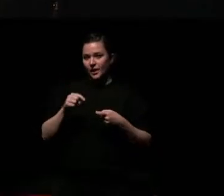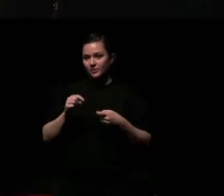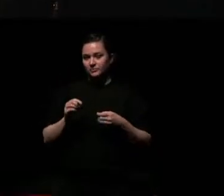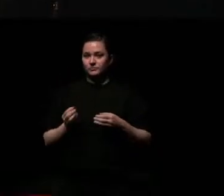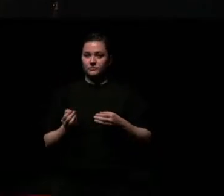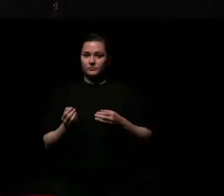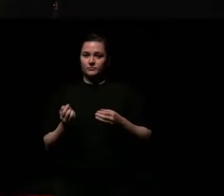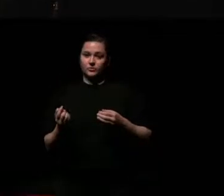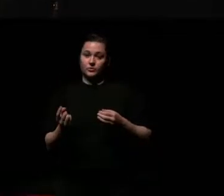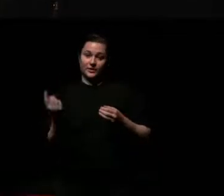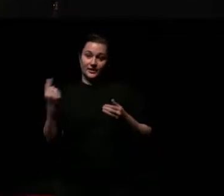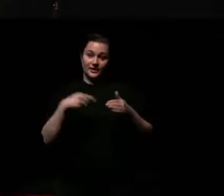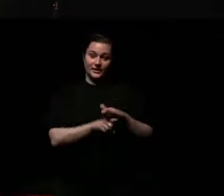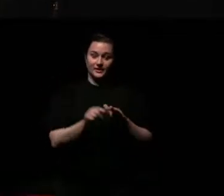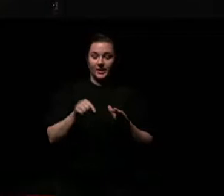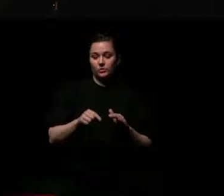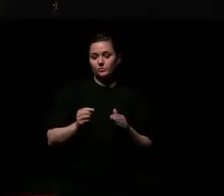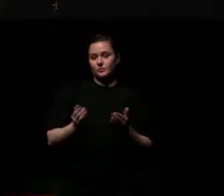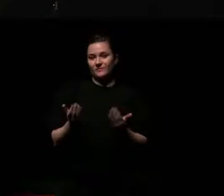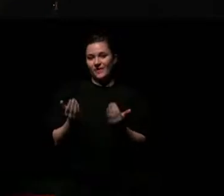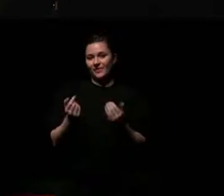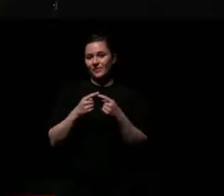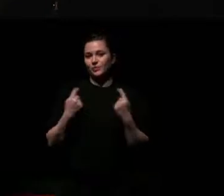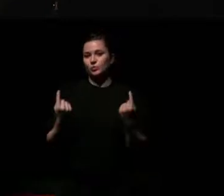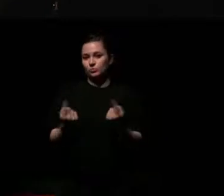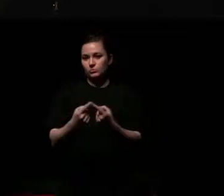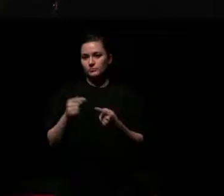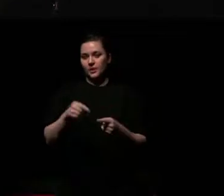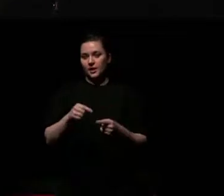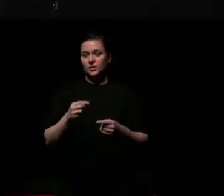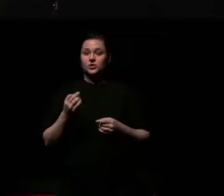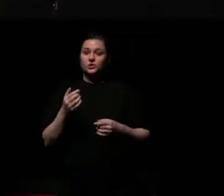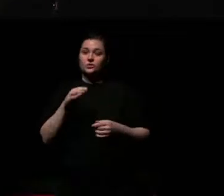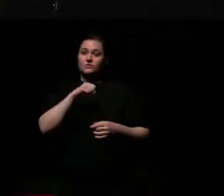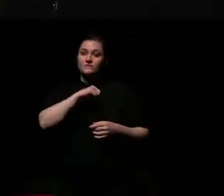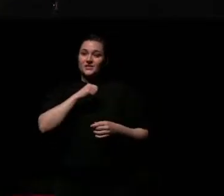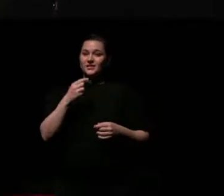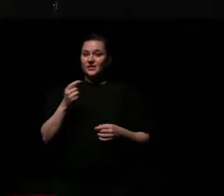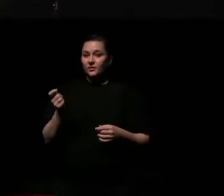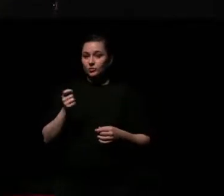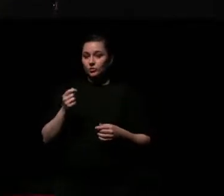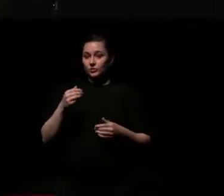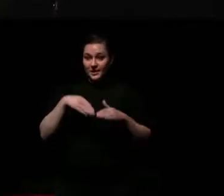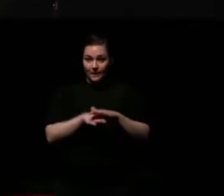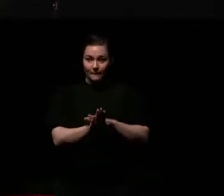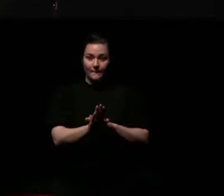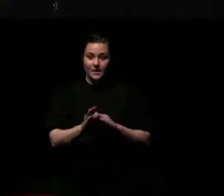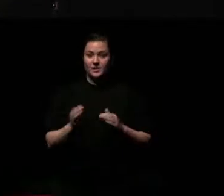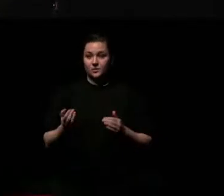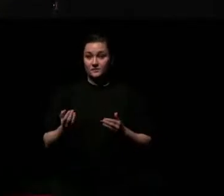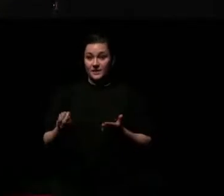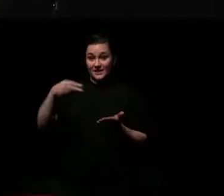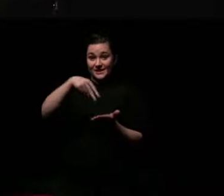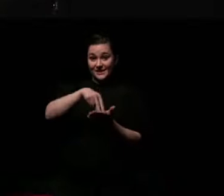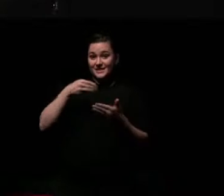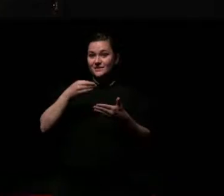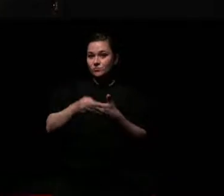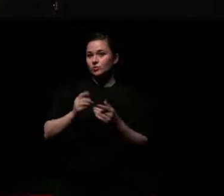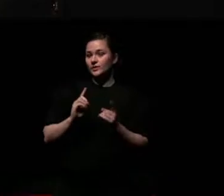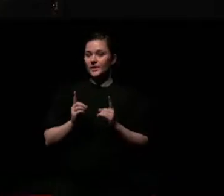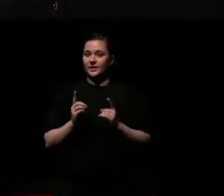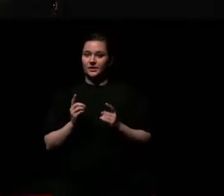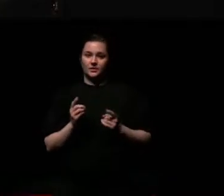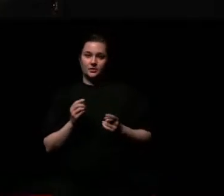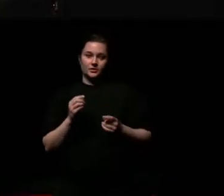da, så får en slippe til etter hvert. Så hvis det er noen hjemme som ønsker enten å stille imot eller stille spørsmål, så vil jeg anbefale å gå inn i det rommet så snart